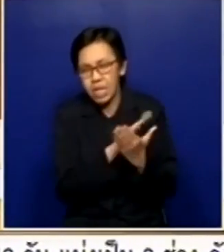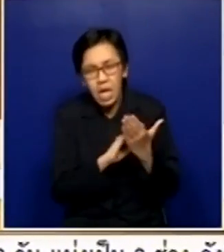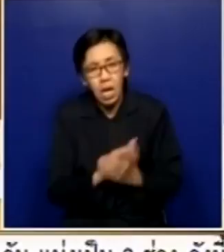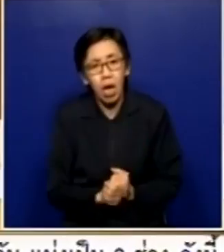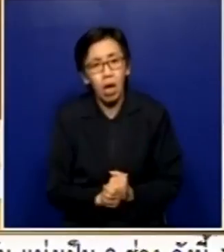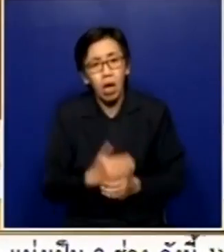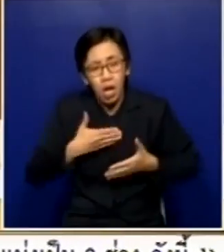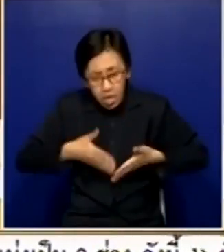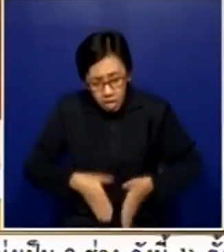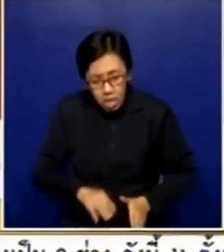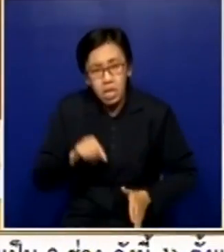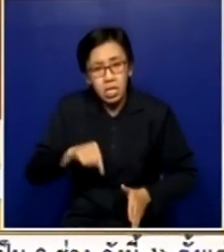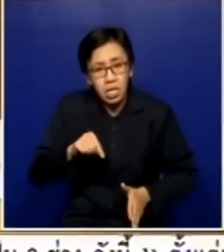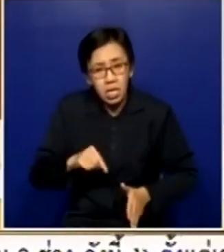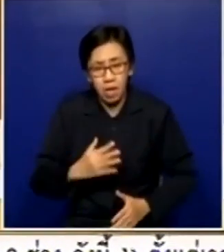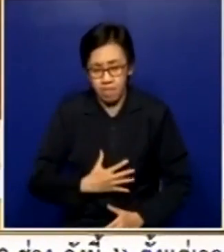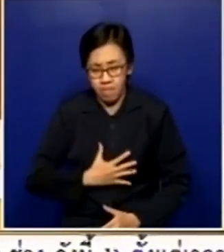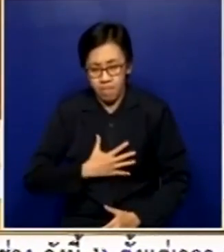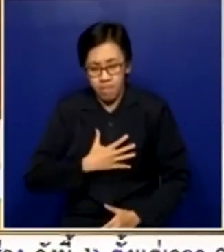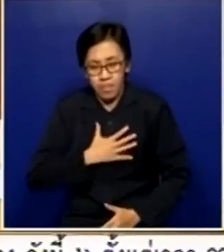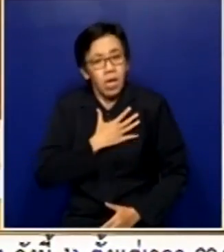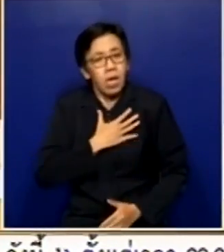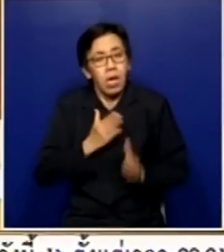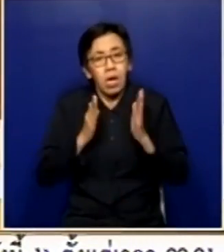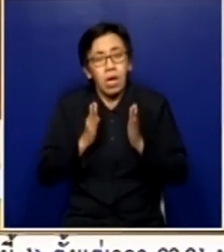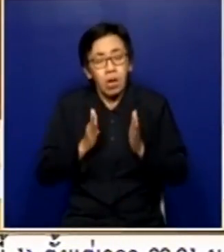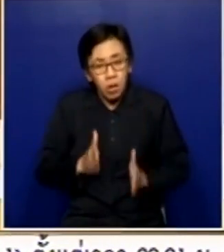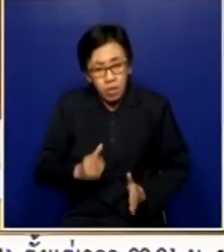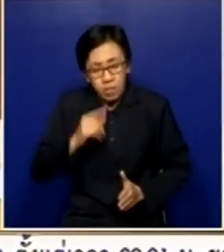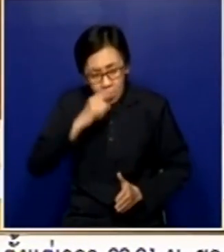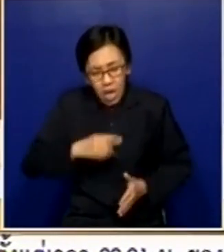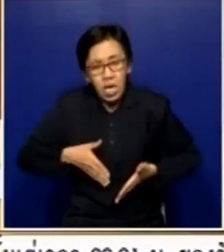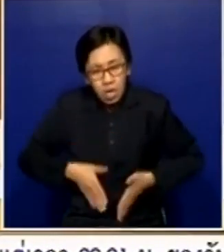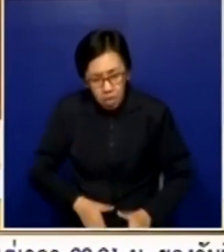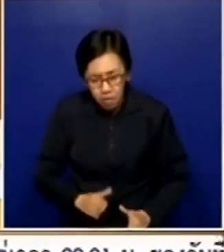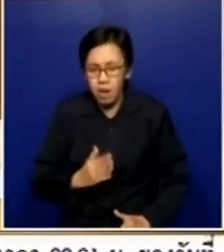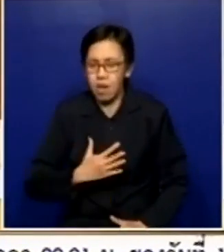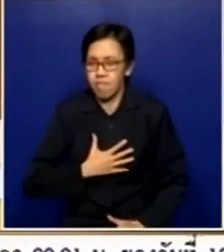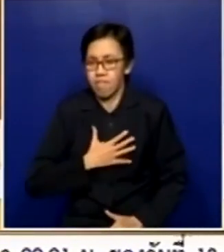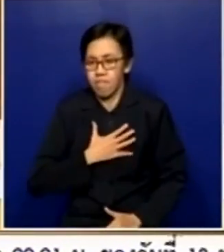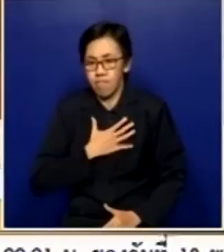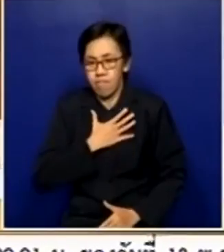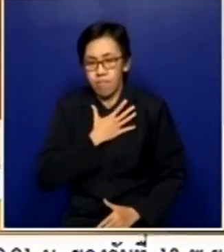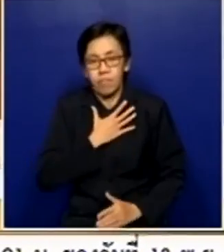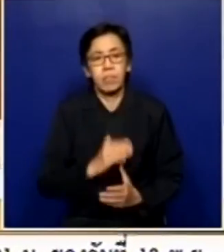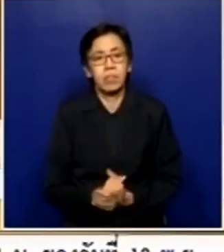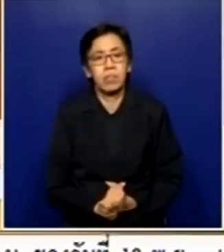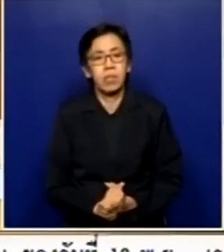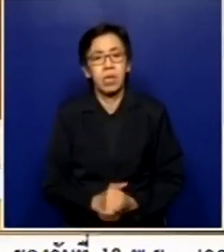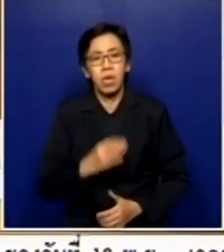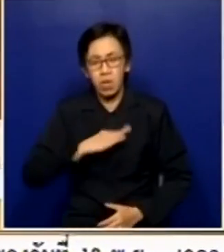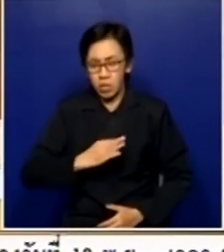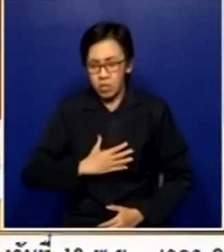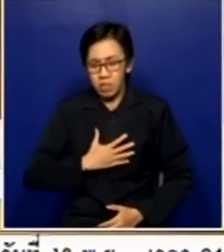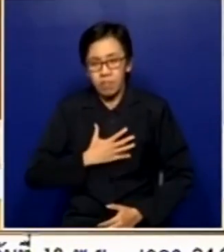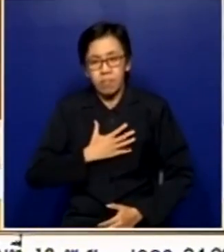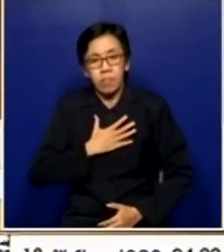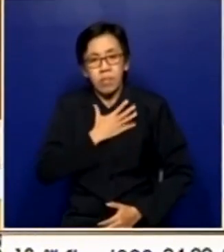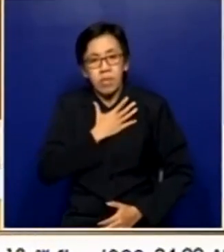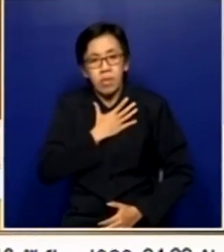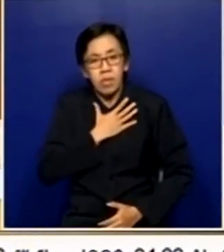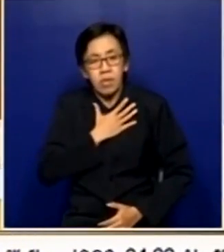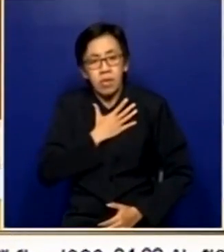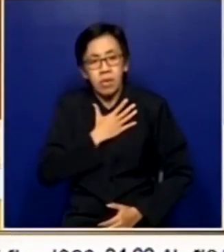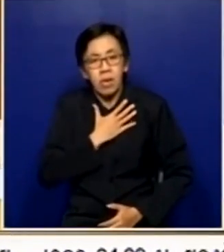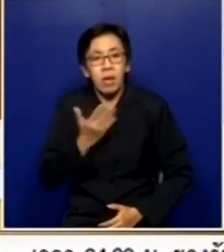ดินนี้ดิฉันภาคภูมิใจในการเกิดเป็นพลเมืองของแผ่นดินนี้ดิฉันภาคภูมิใจมาตลอดโดยเฉพาะในช่วงวัย